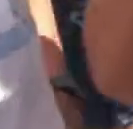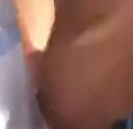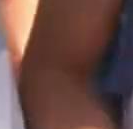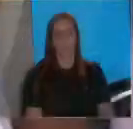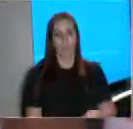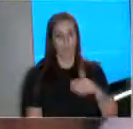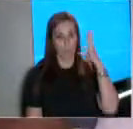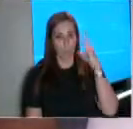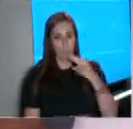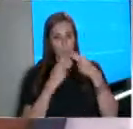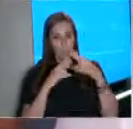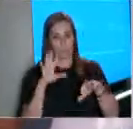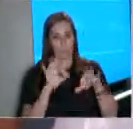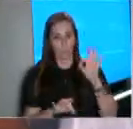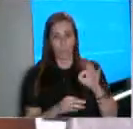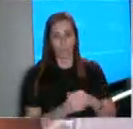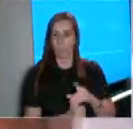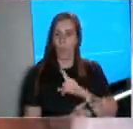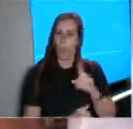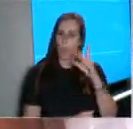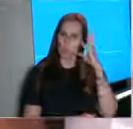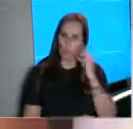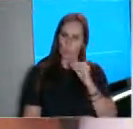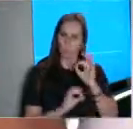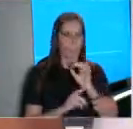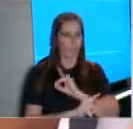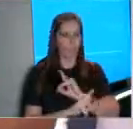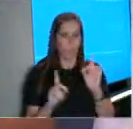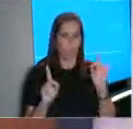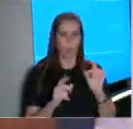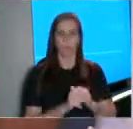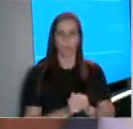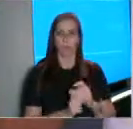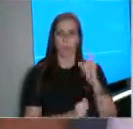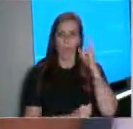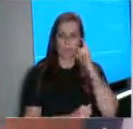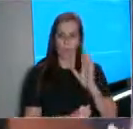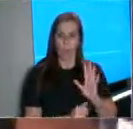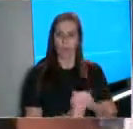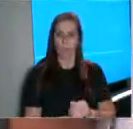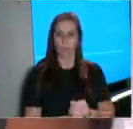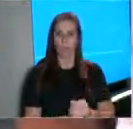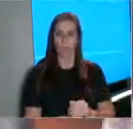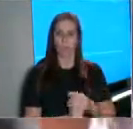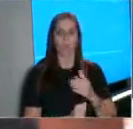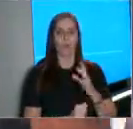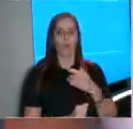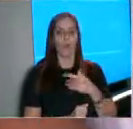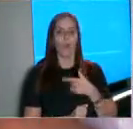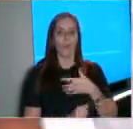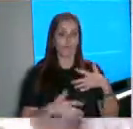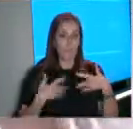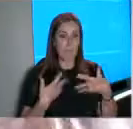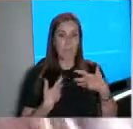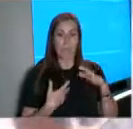אתה מרוצה מתוצאות הבחירות? לא מרוצה, ממש לא מרוצה. אני חושב ש... נגיד את זה ככה, הייתי